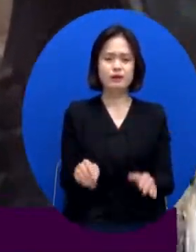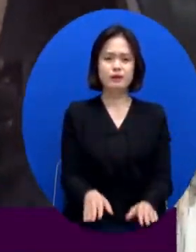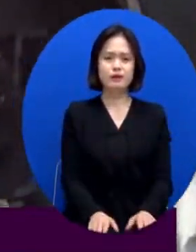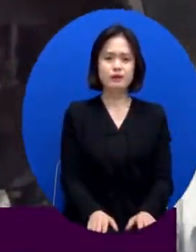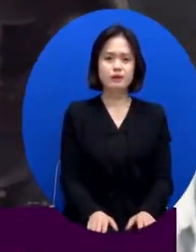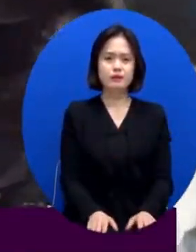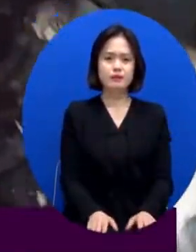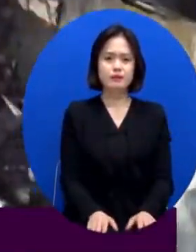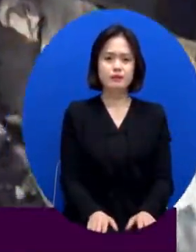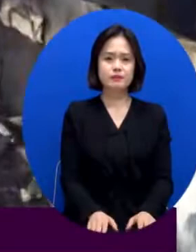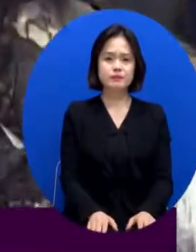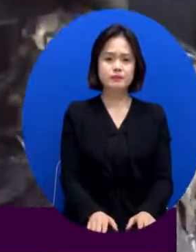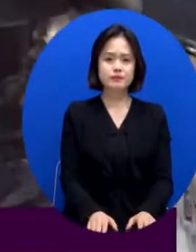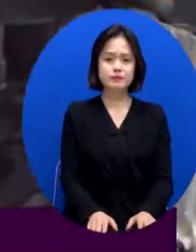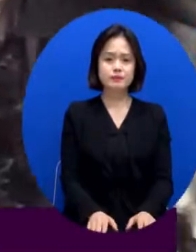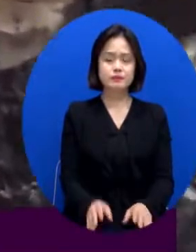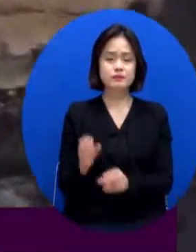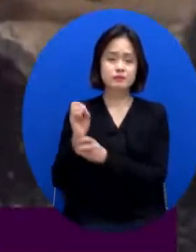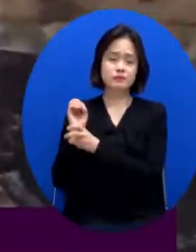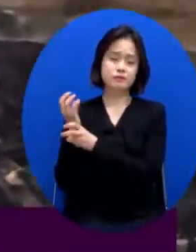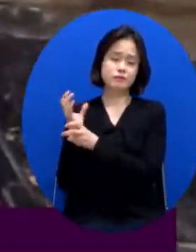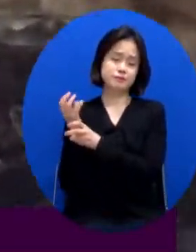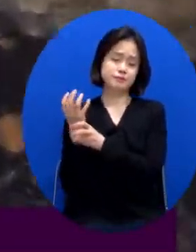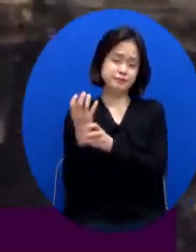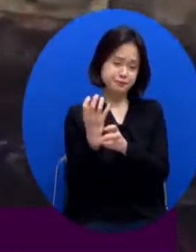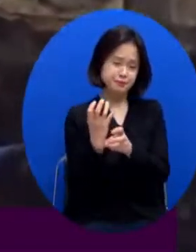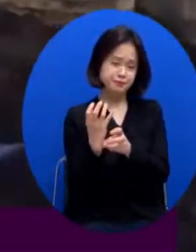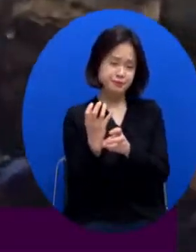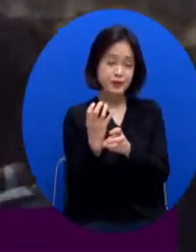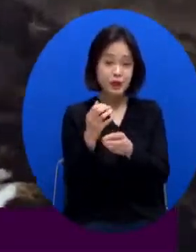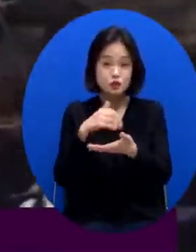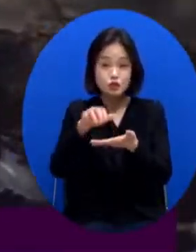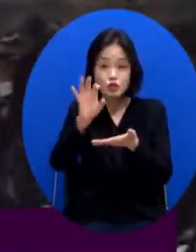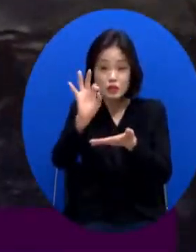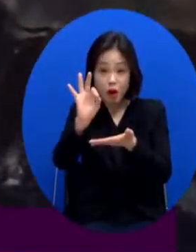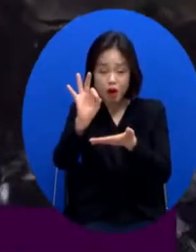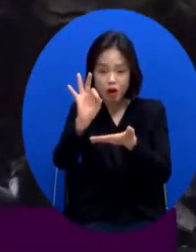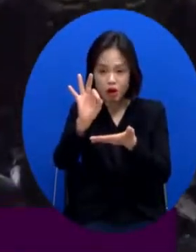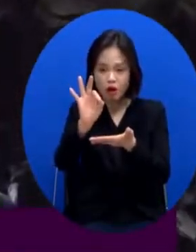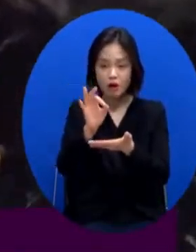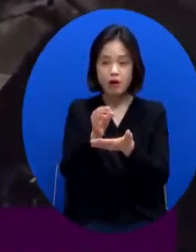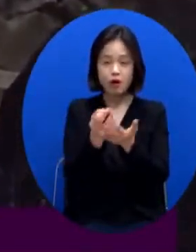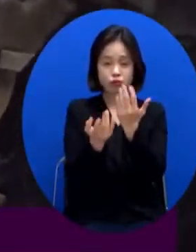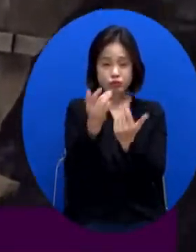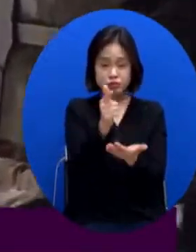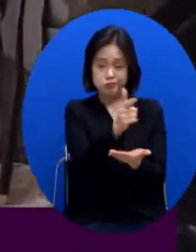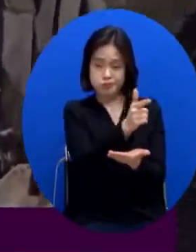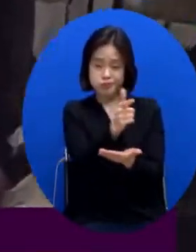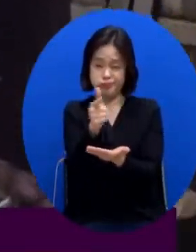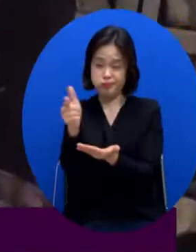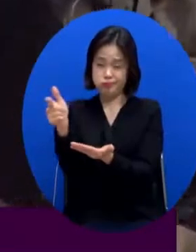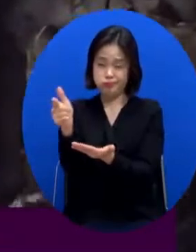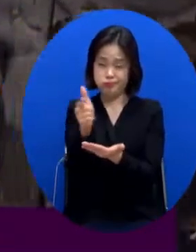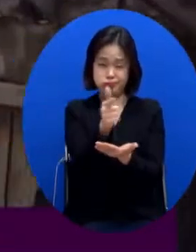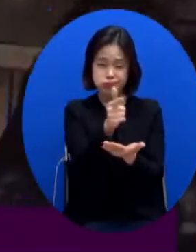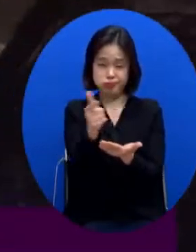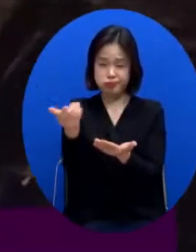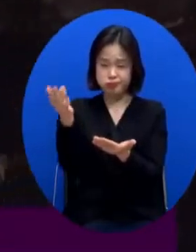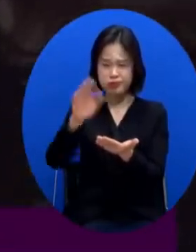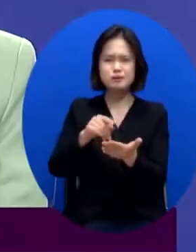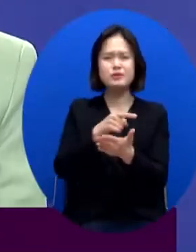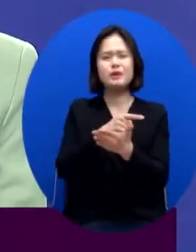있습니다. 소방차가 10대 가까이 출동해서 간신히 진화를 했지만 여전히 교회는 아픔 속에 빠져